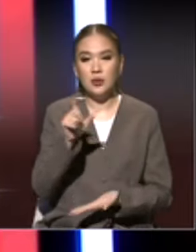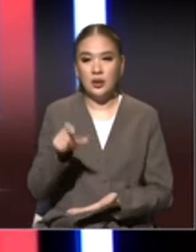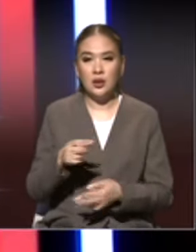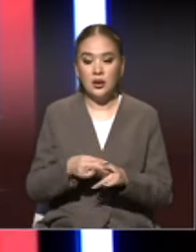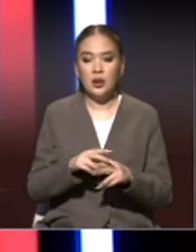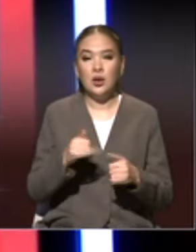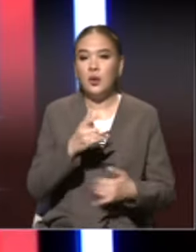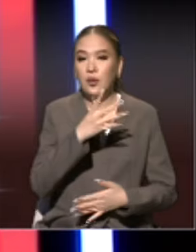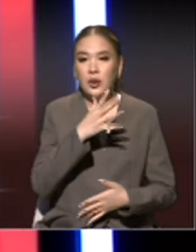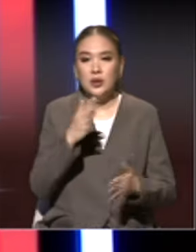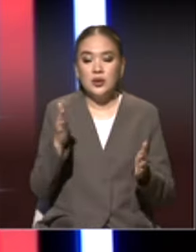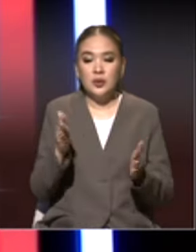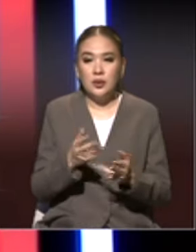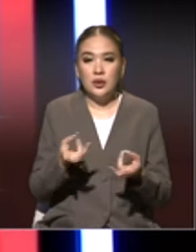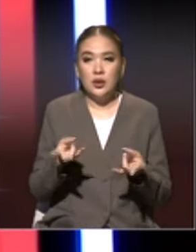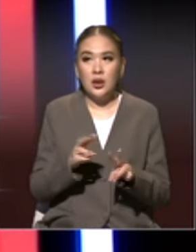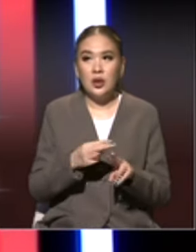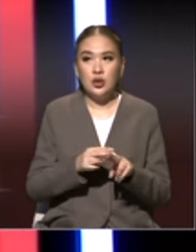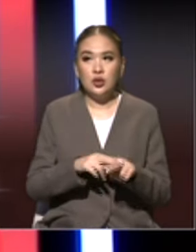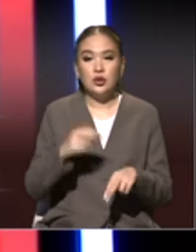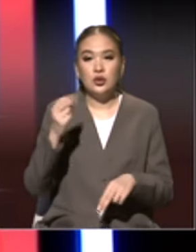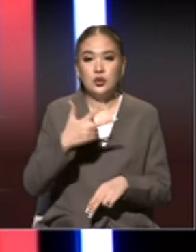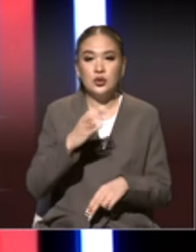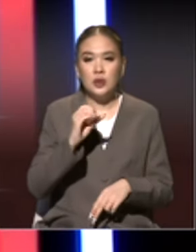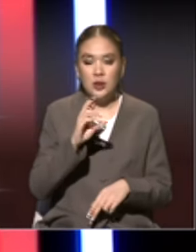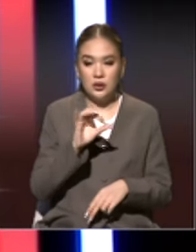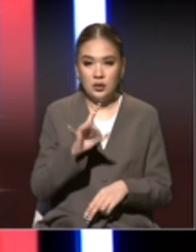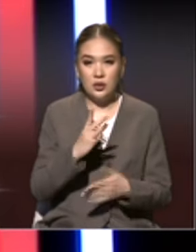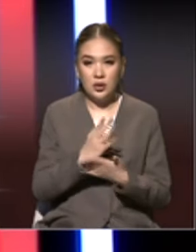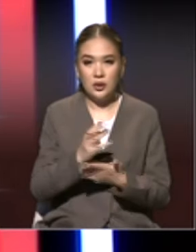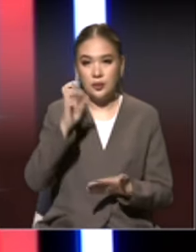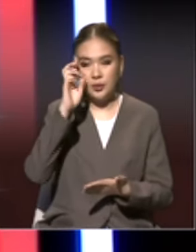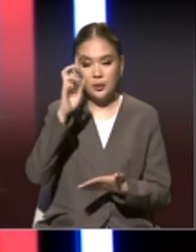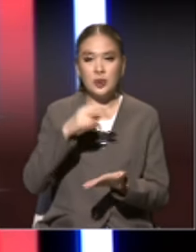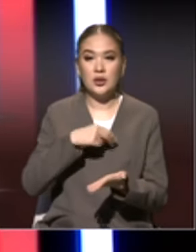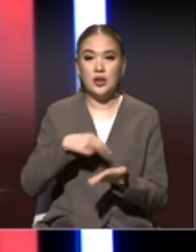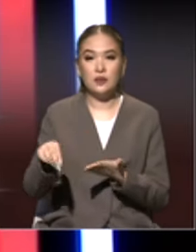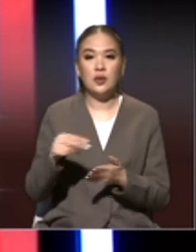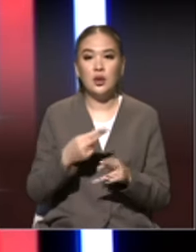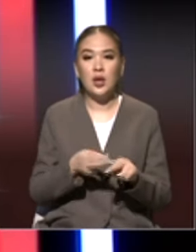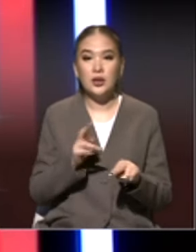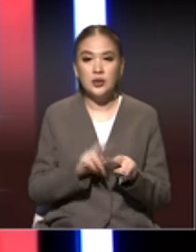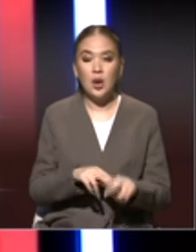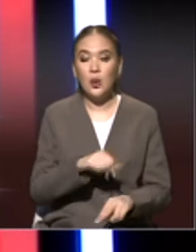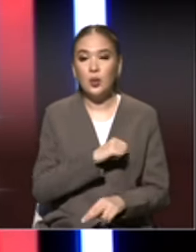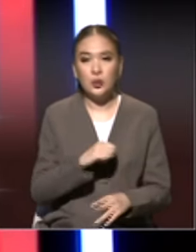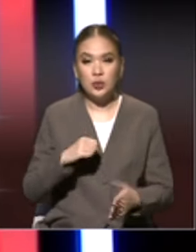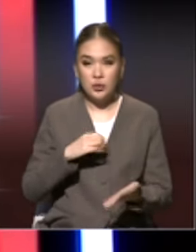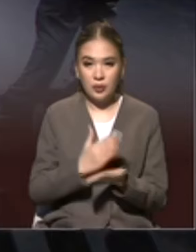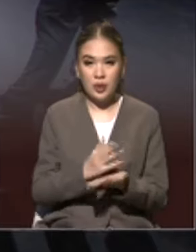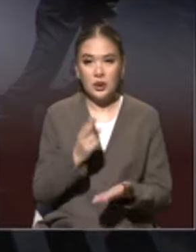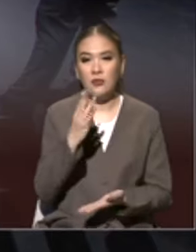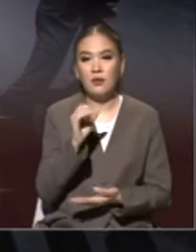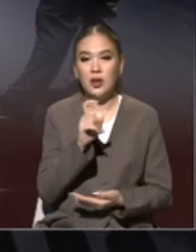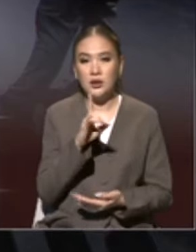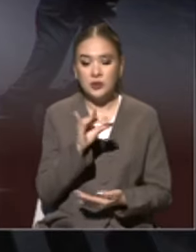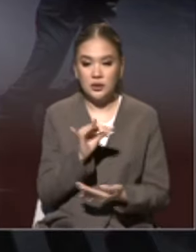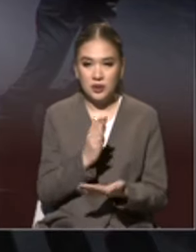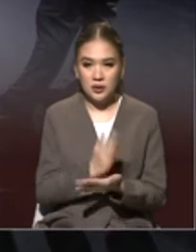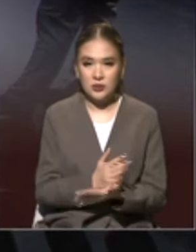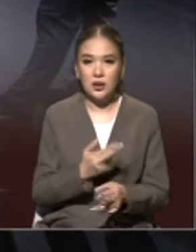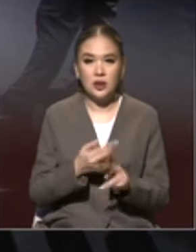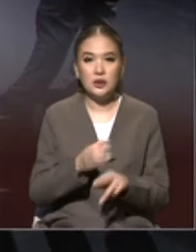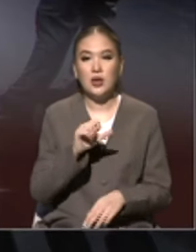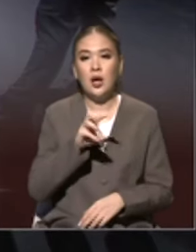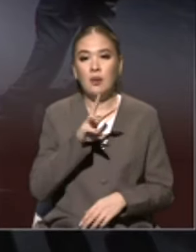екен. Негізінен мына мемлекеттік сатып алу үш секторда үш түрлі жүргізіледі. Бірінші, мемлекеттік сатып алудың өзі бар, квазимемлекеттік сатып алу бар,